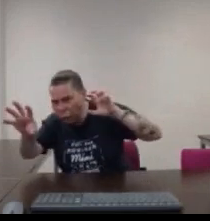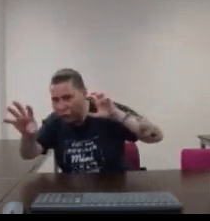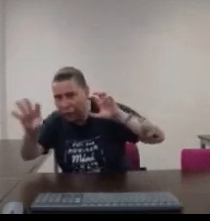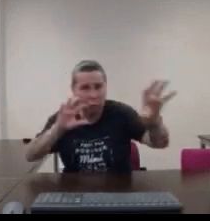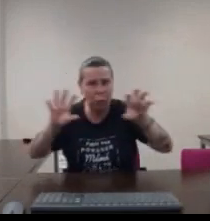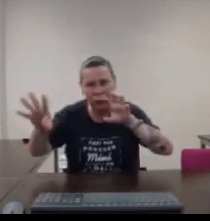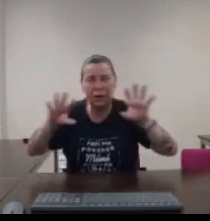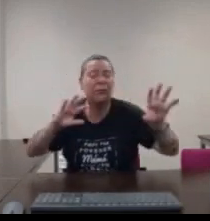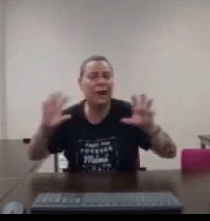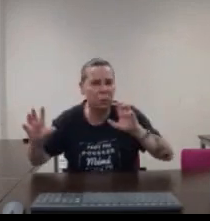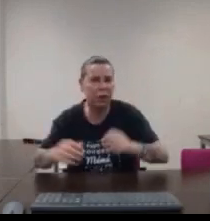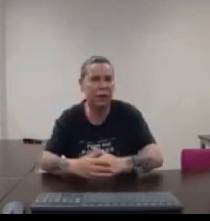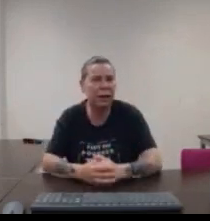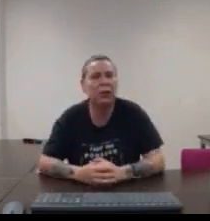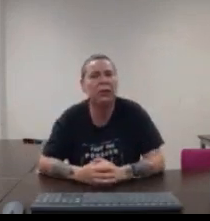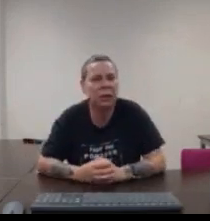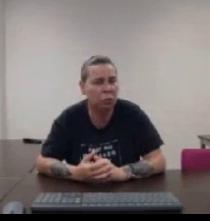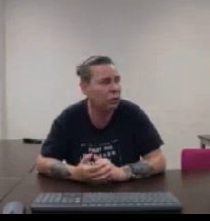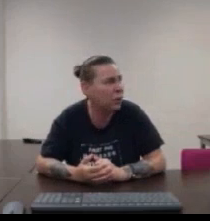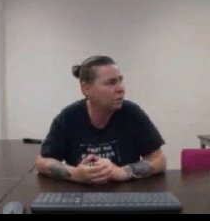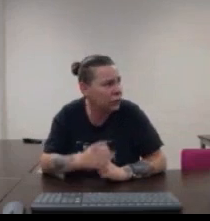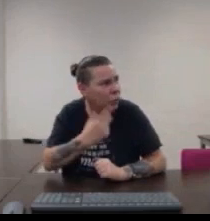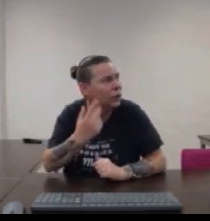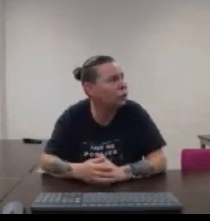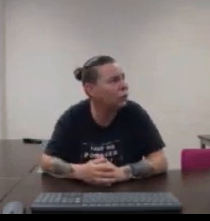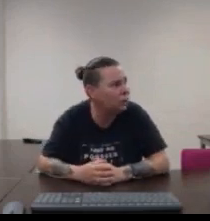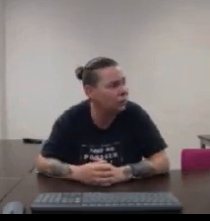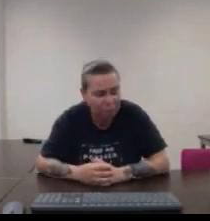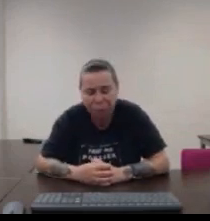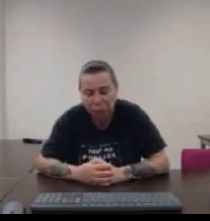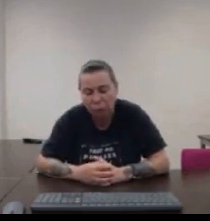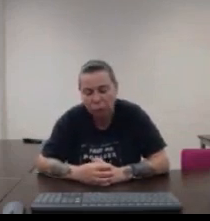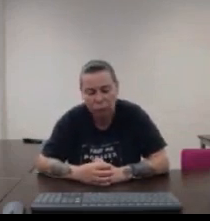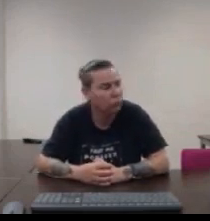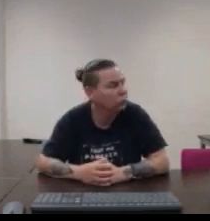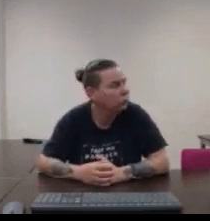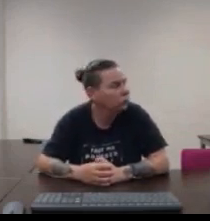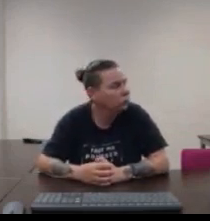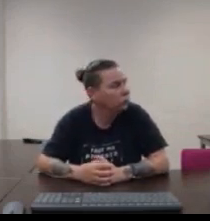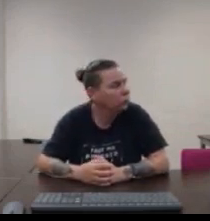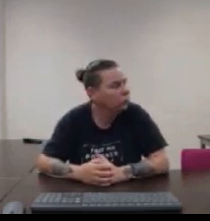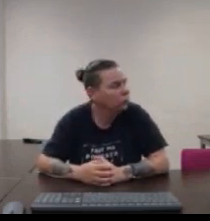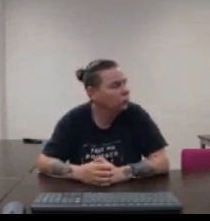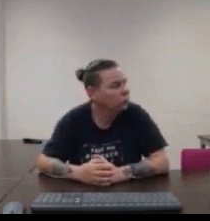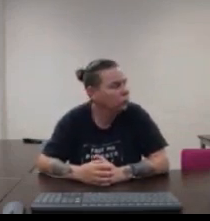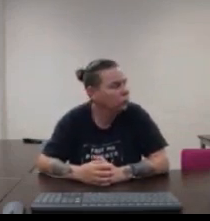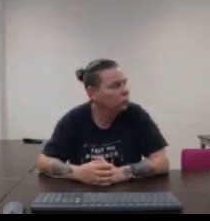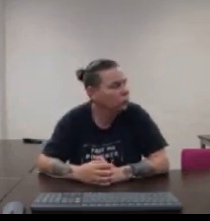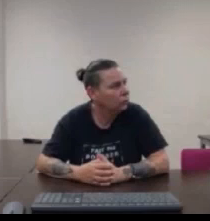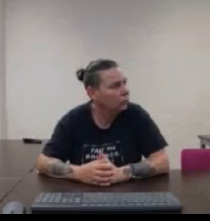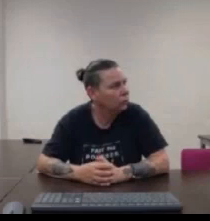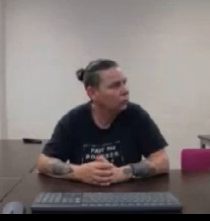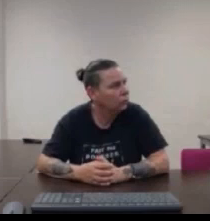à un ultra sombre où ça va vraiment générer de la sollicitation visuelle. C'est l'occasion de le dire. Ouais, puis ça me permet, vu que tu parles de luminosité des écrans, de rebondir